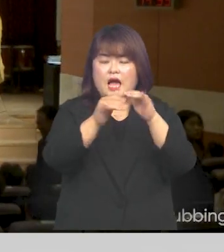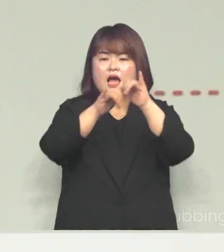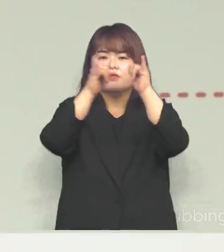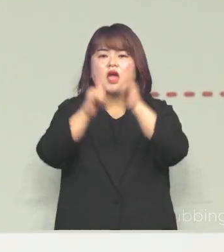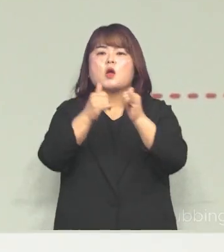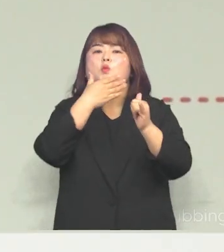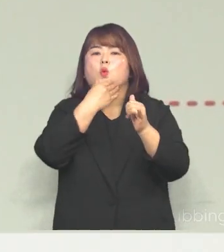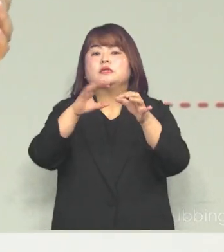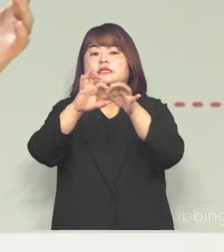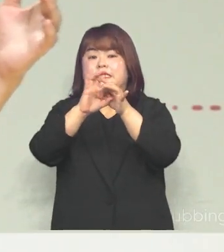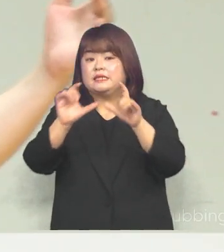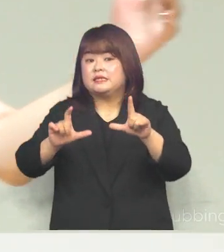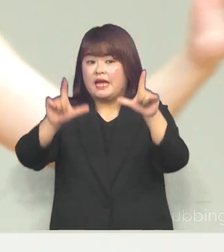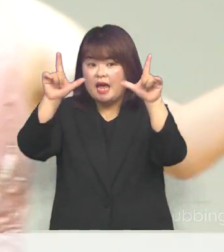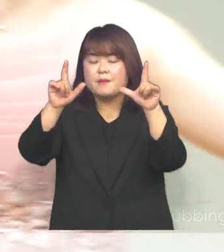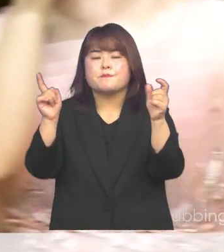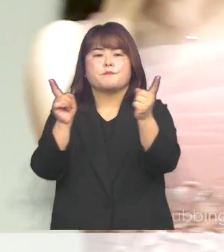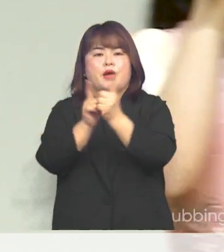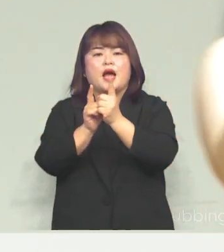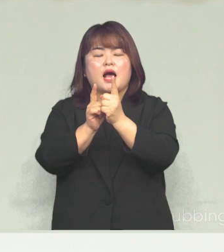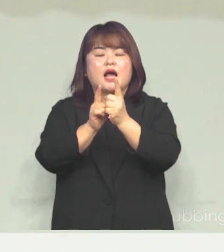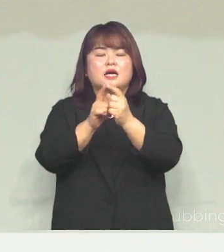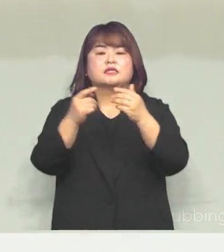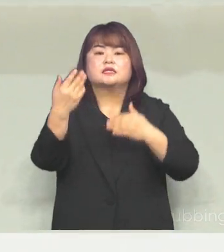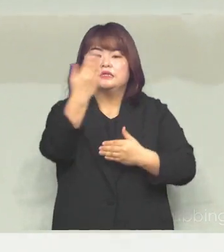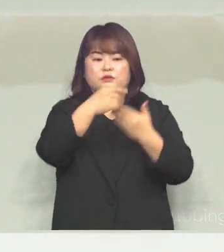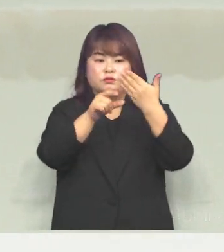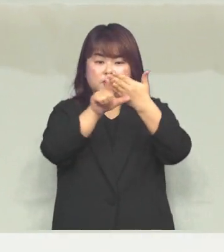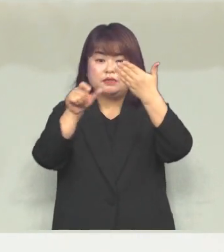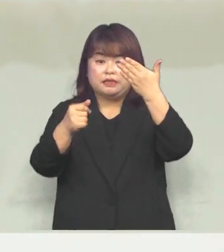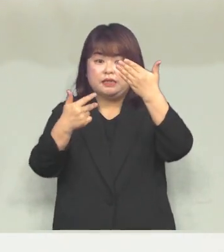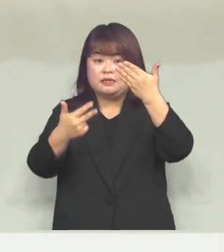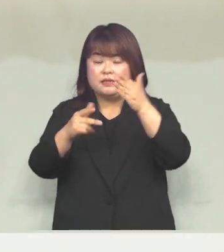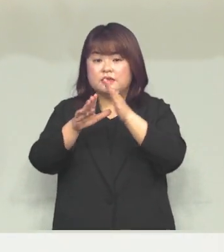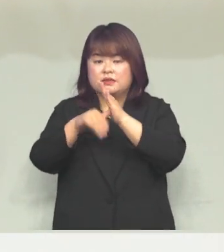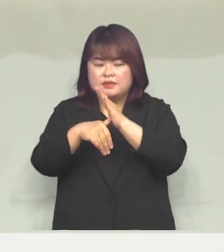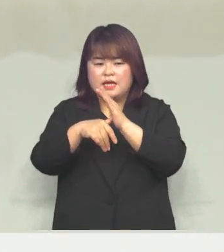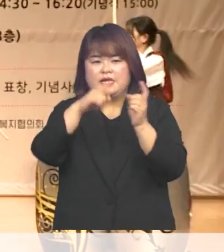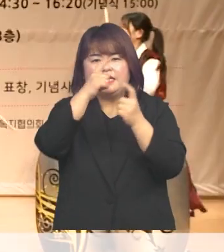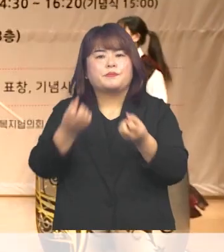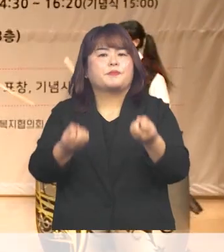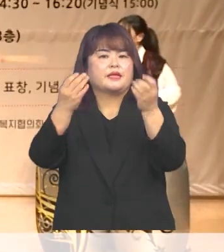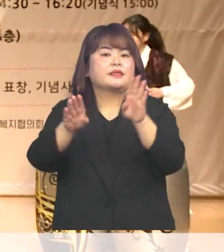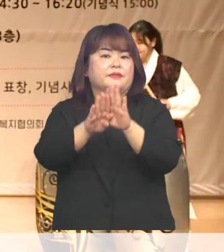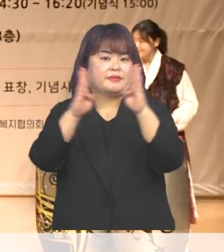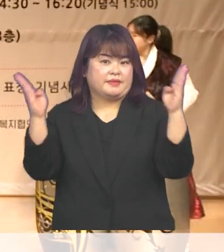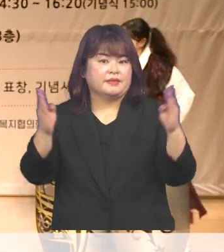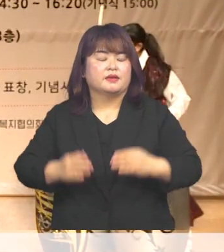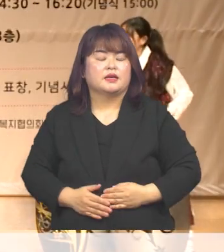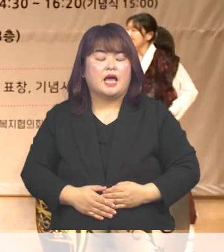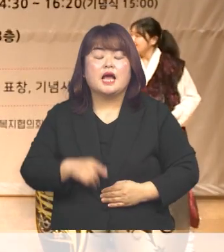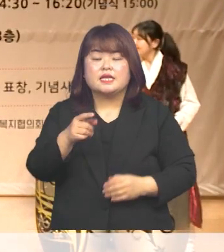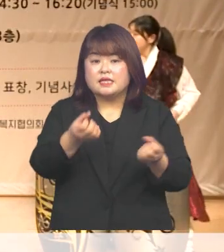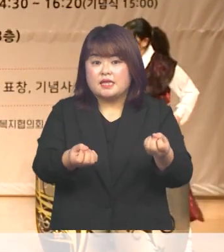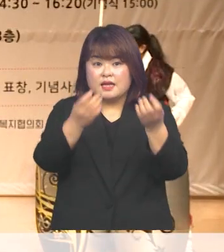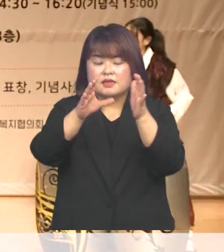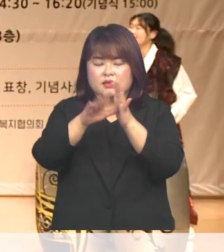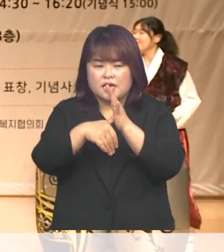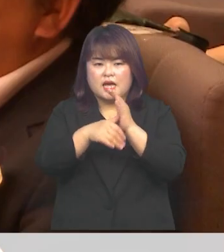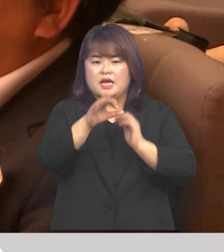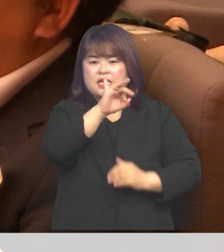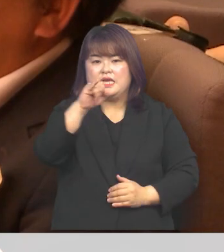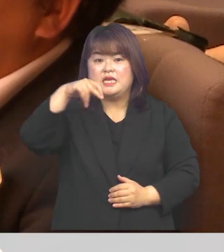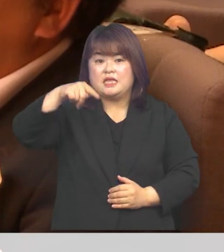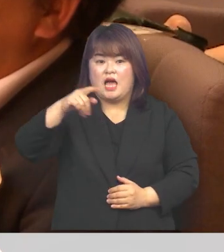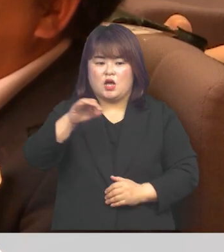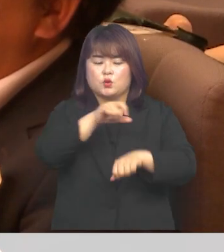용인특례시는 사회복지의 날을 기념하여 7일 시청 에이스홀에서 제24회 사회복지의 날 기념식을 개최하였습니다. 이날